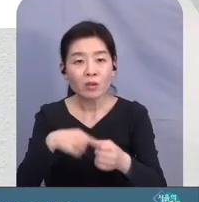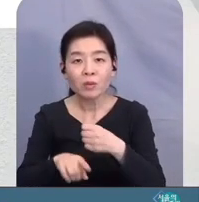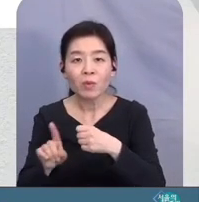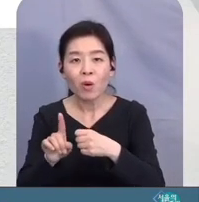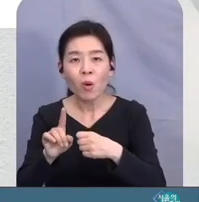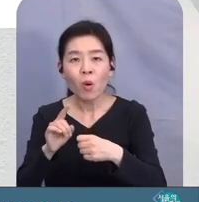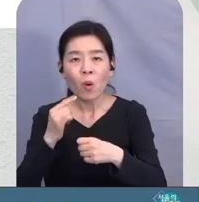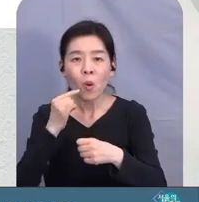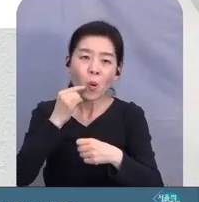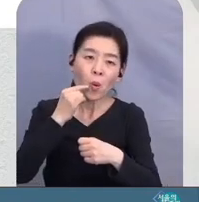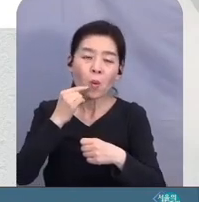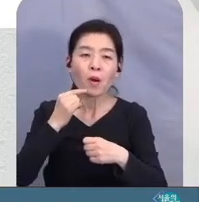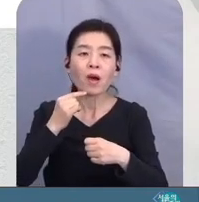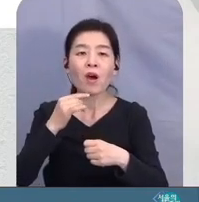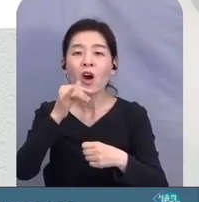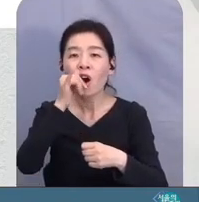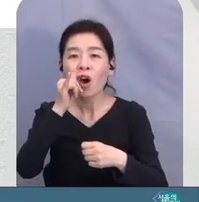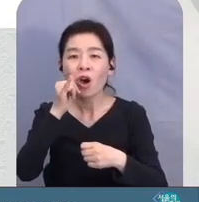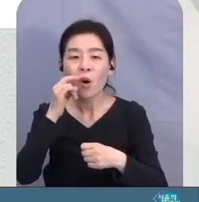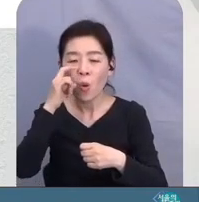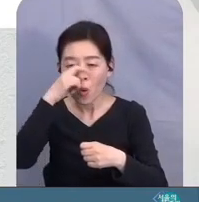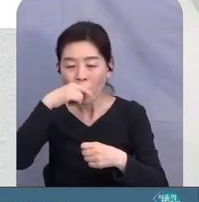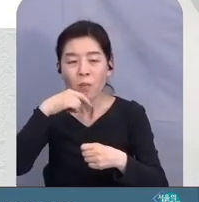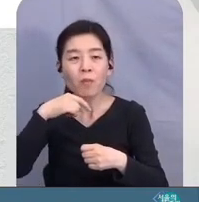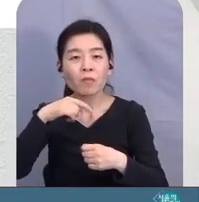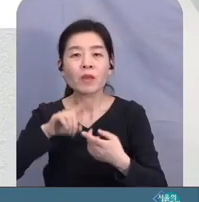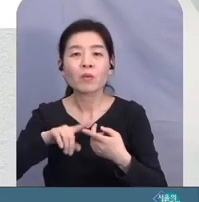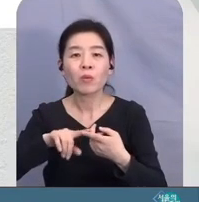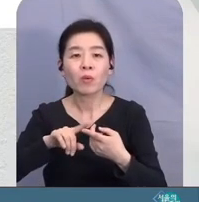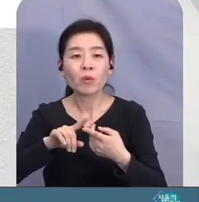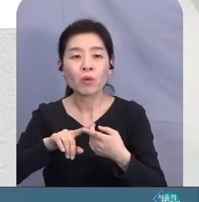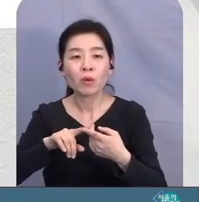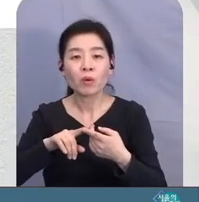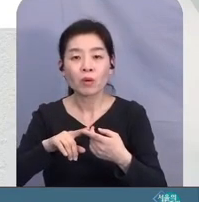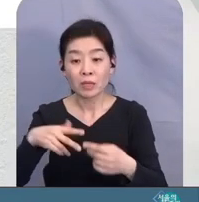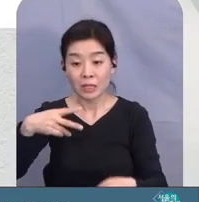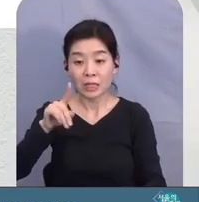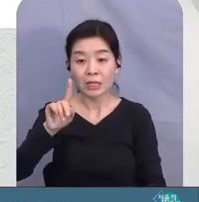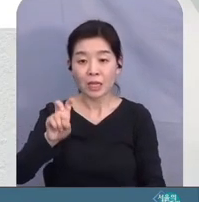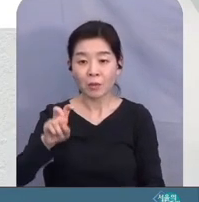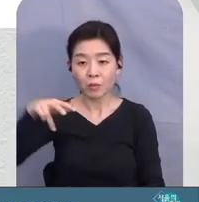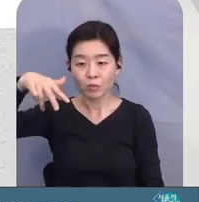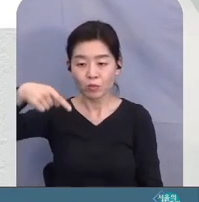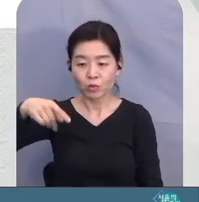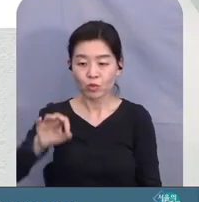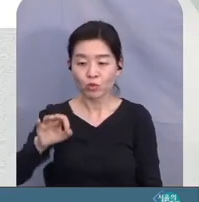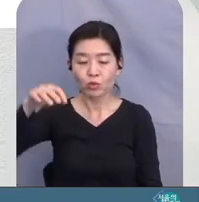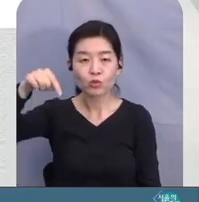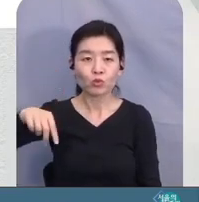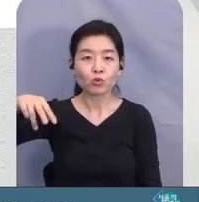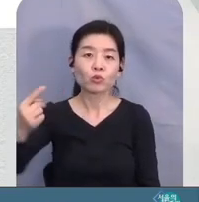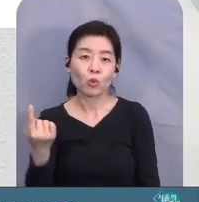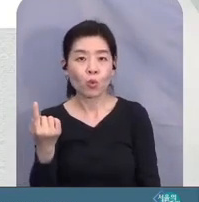추가로 여기는 삼중수소로 전부 다 오염이 돼 있어요. 그러면